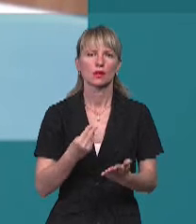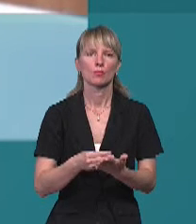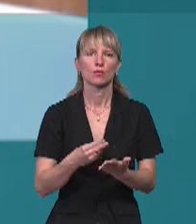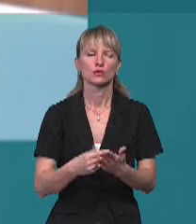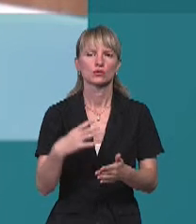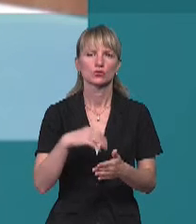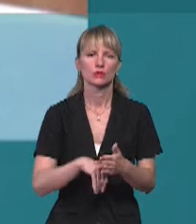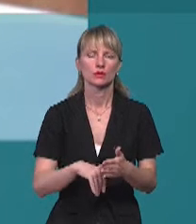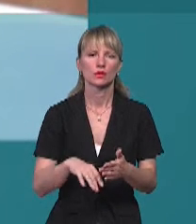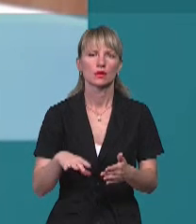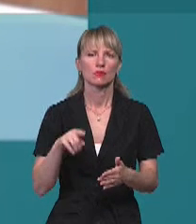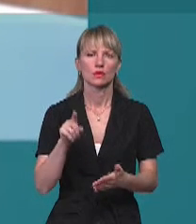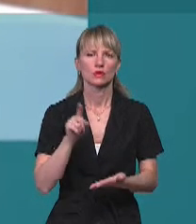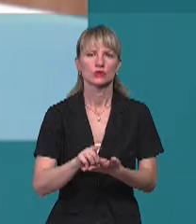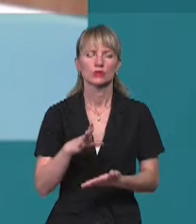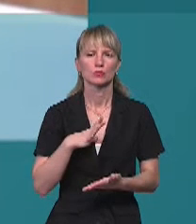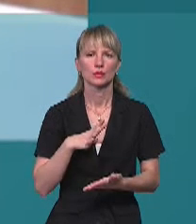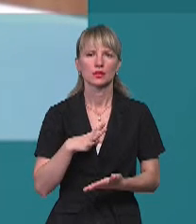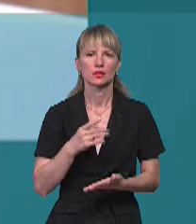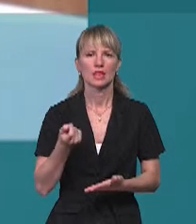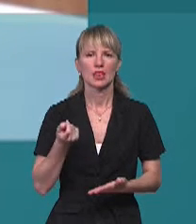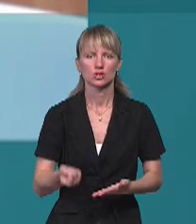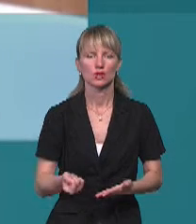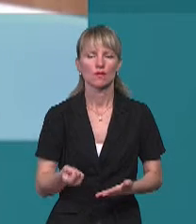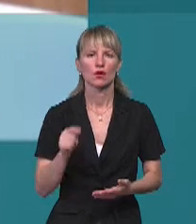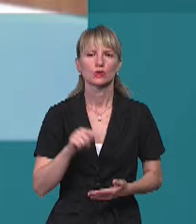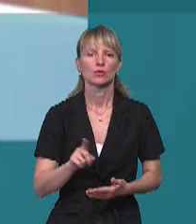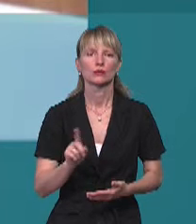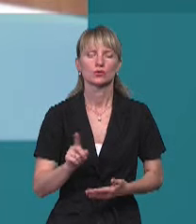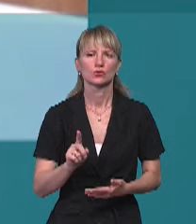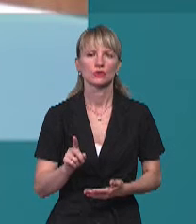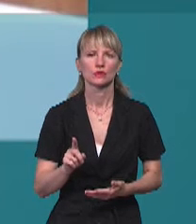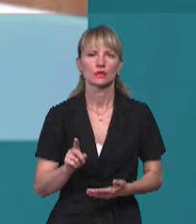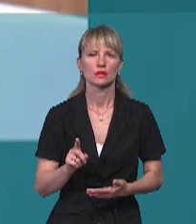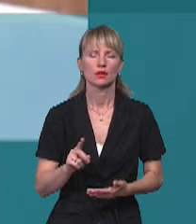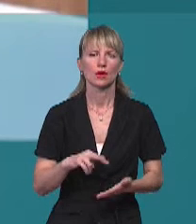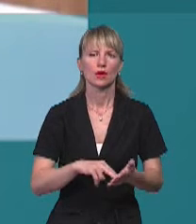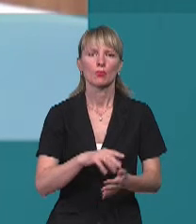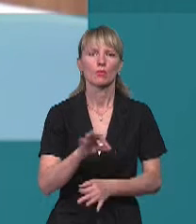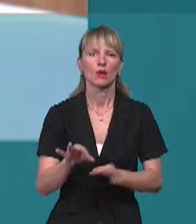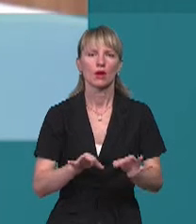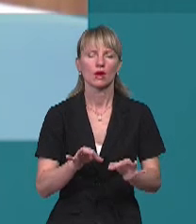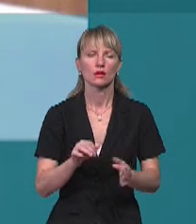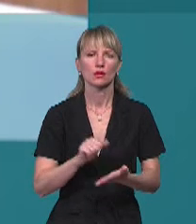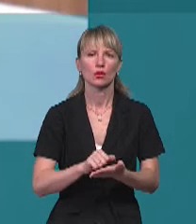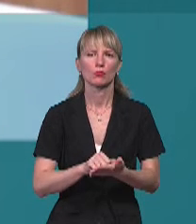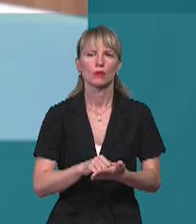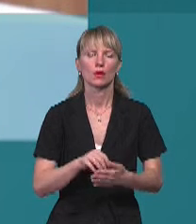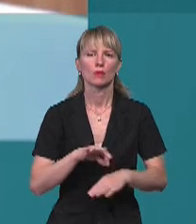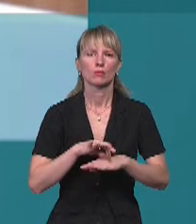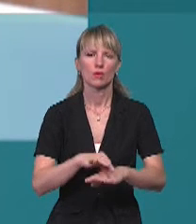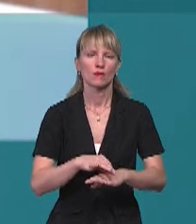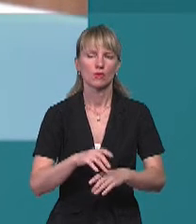вони повинні були бути дешевими, тому що проєктно-кошторисна документація проходить комплексну державну